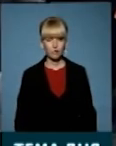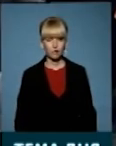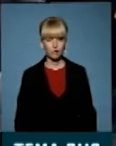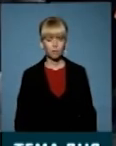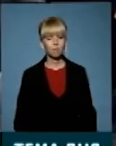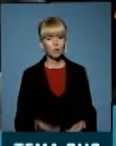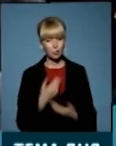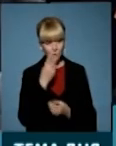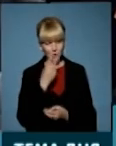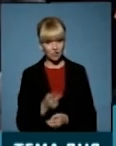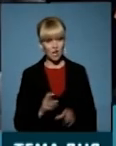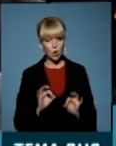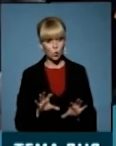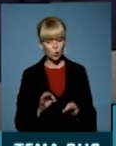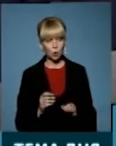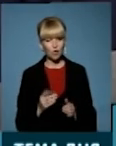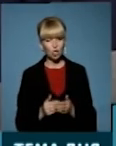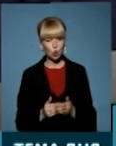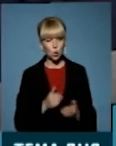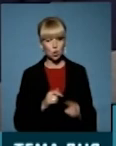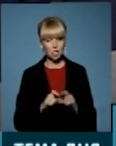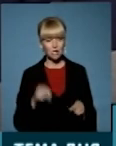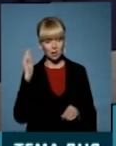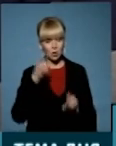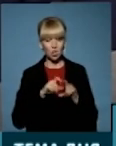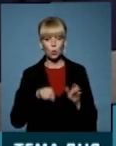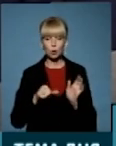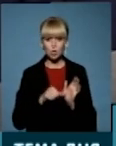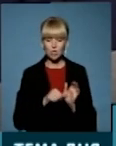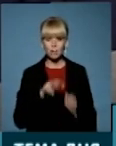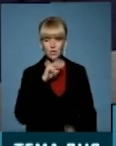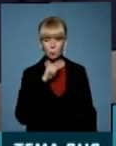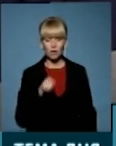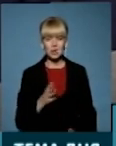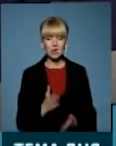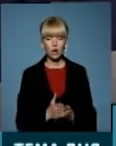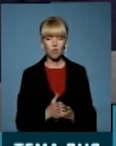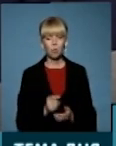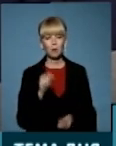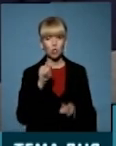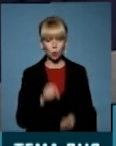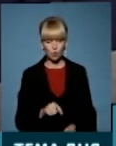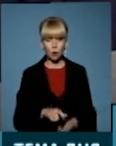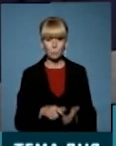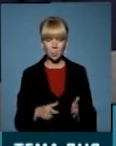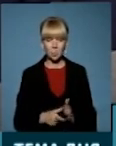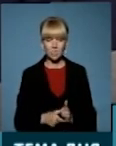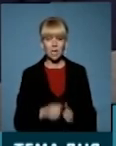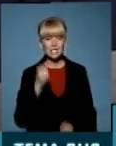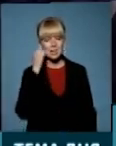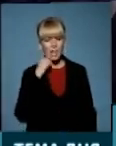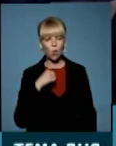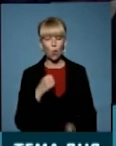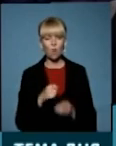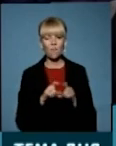Отже, ми переглянули сюжет. Це дошкільний навчальний заклад номер 6 у Чернівцях. Він знаходиться в пристосованому приміщенні старого